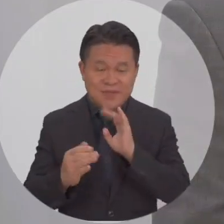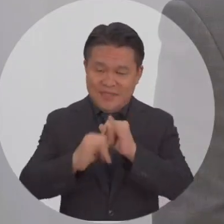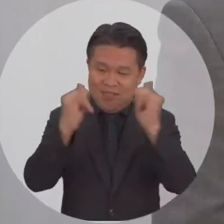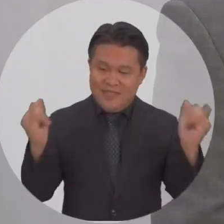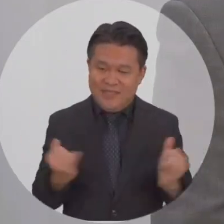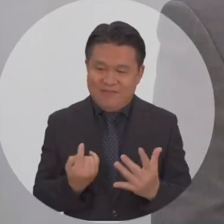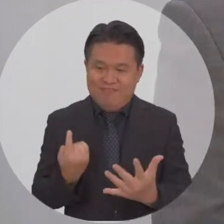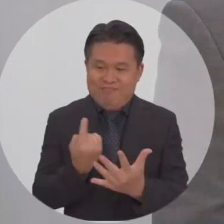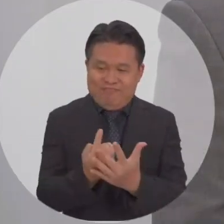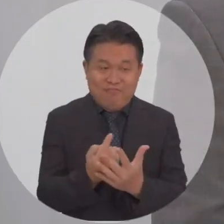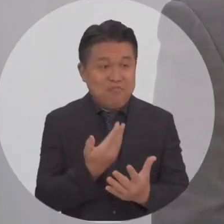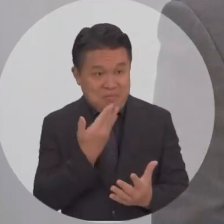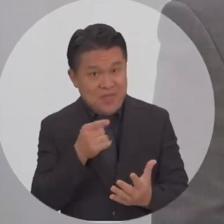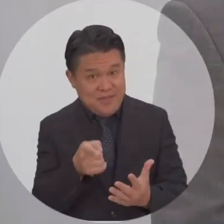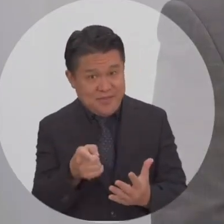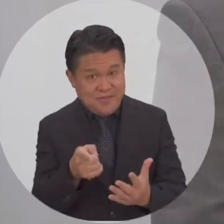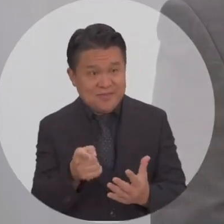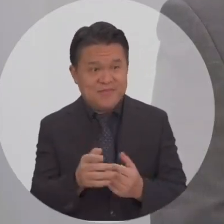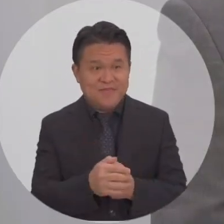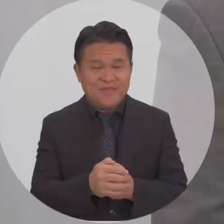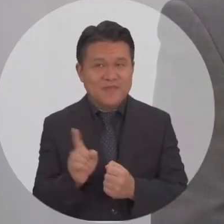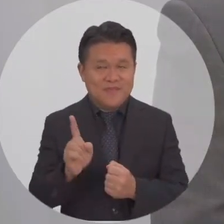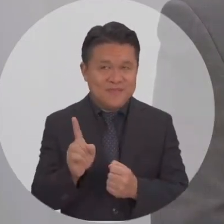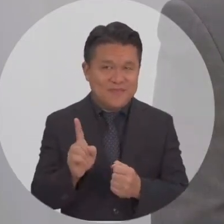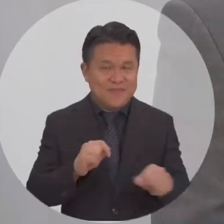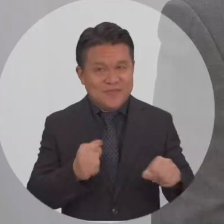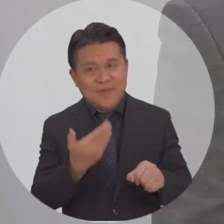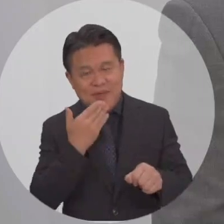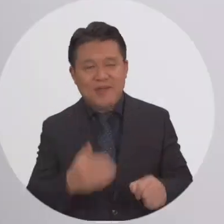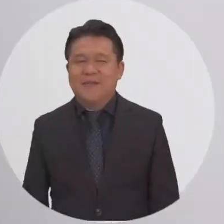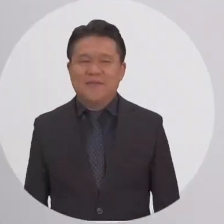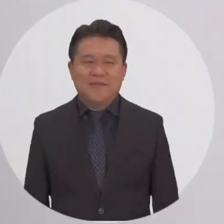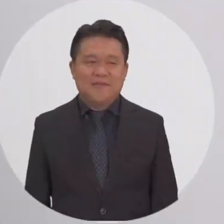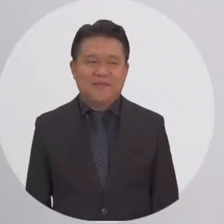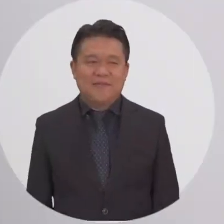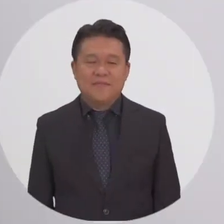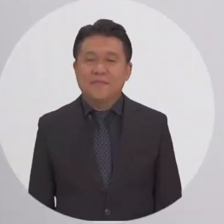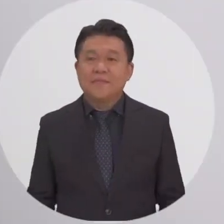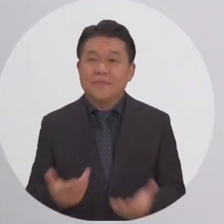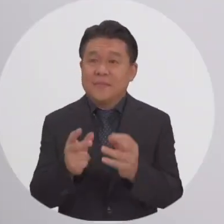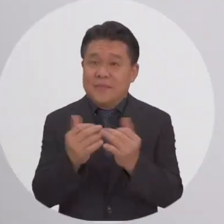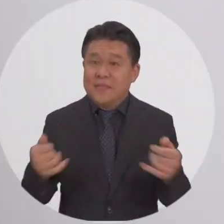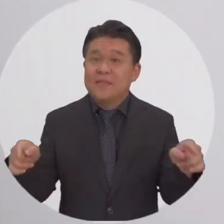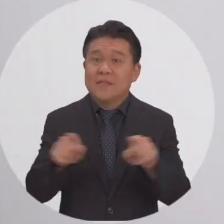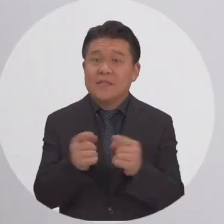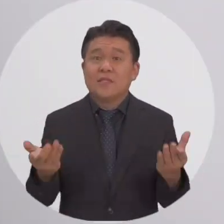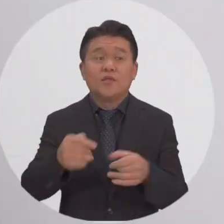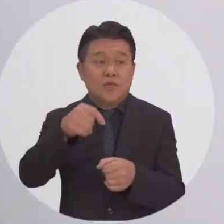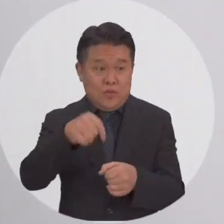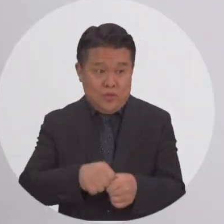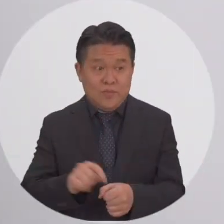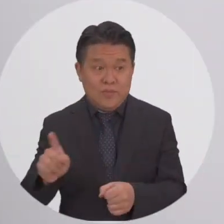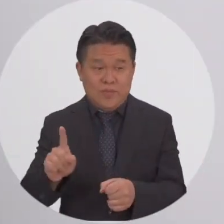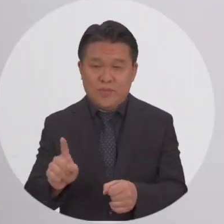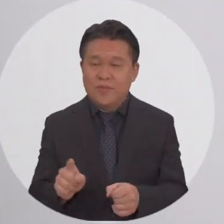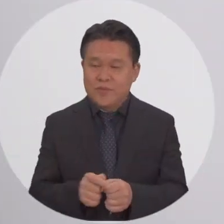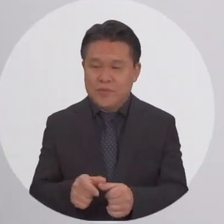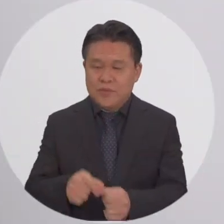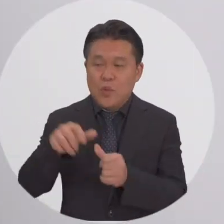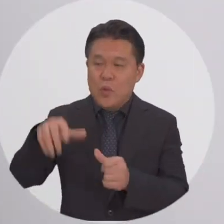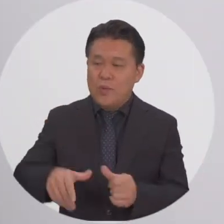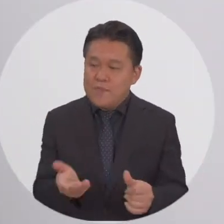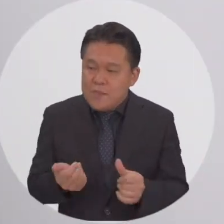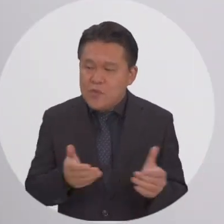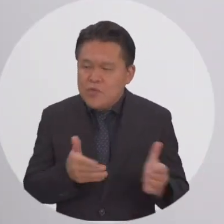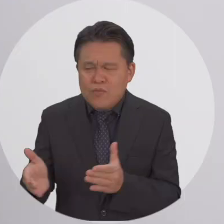한 일원으로서 역할을 하게 되고요. 발달장애인과 함께 일하기 위해서 채용기관에서